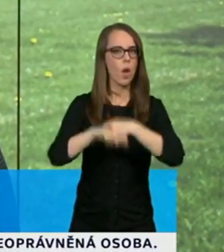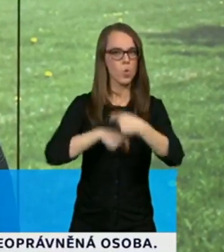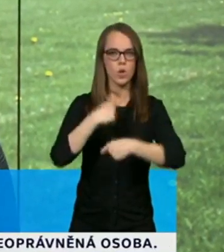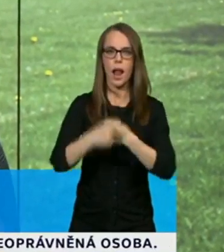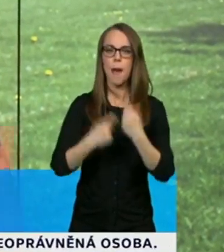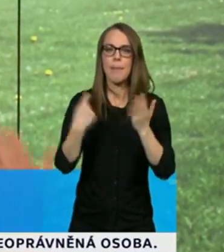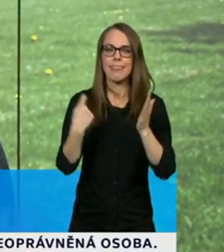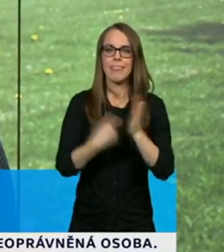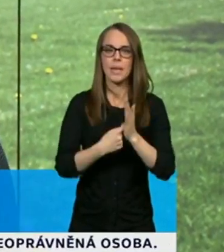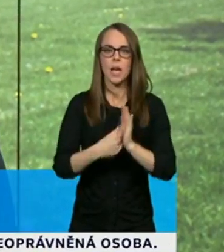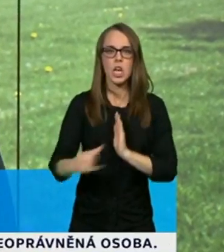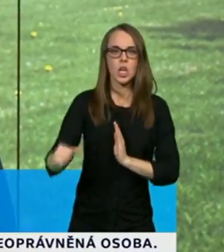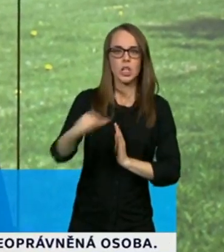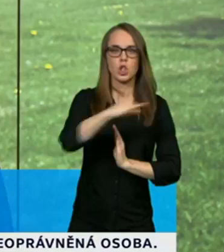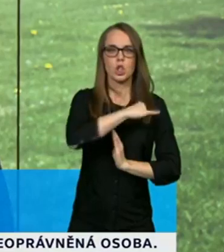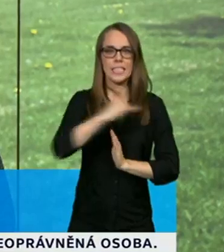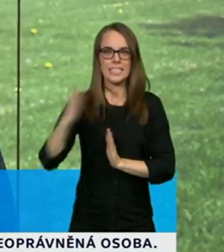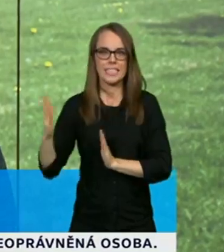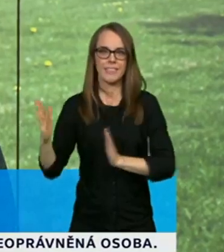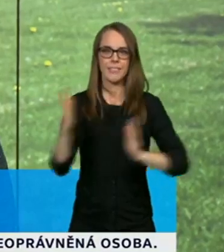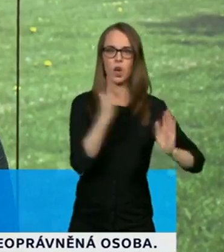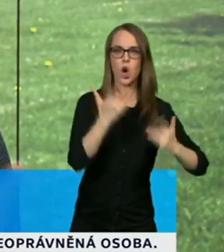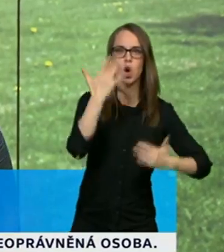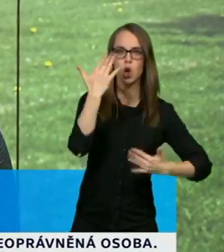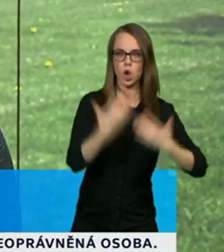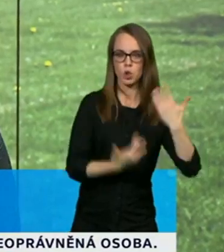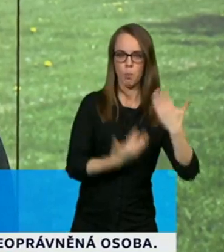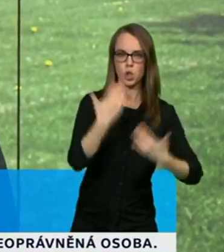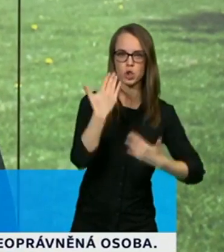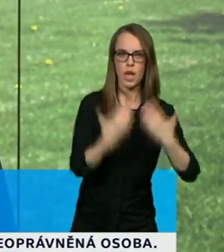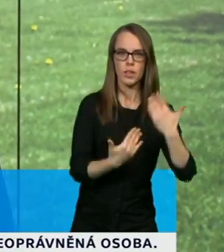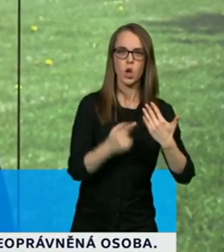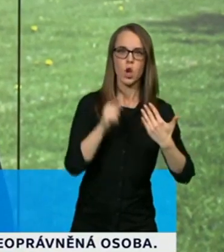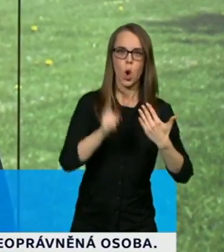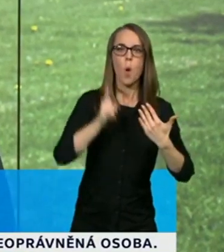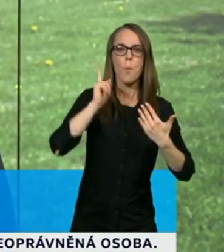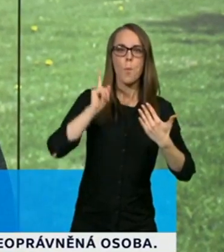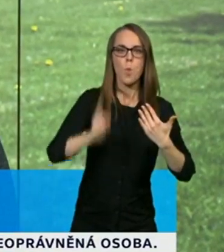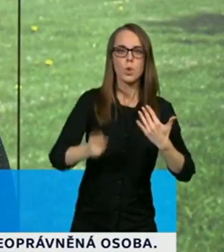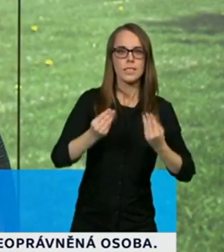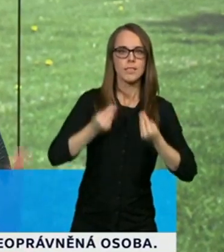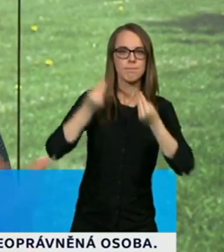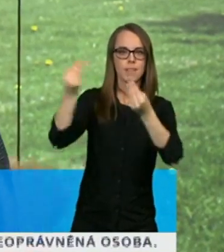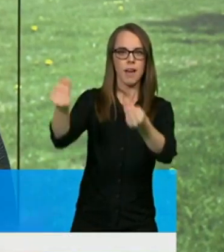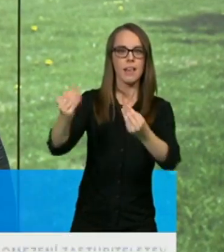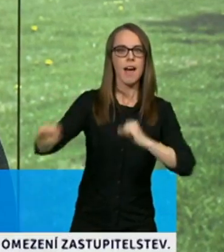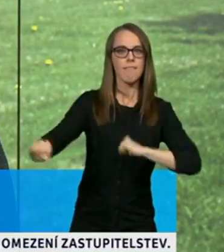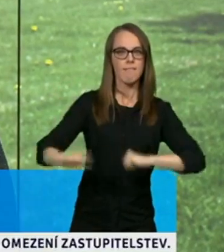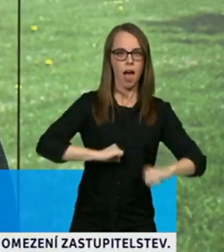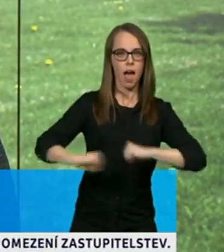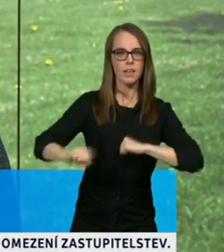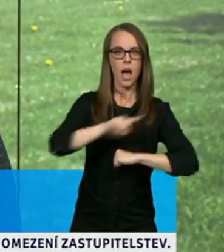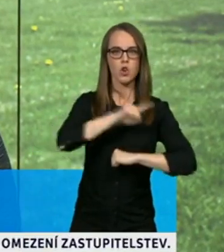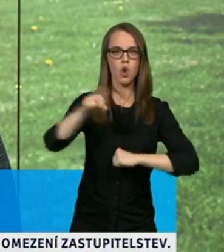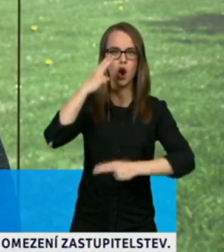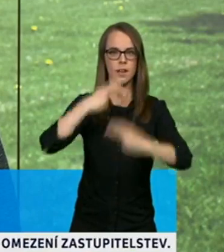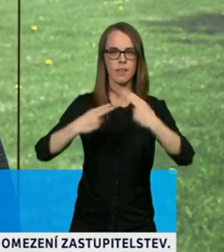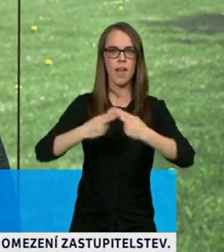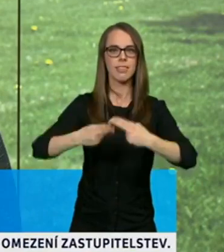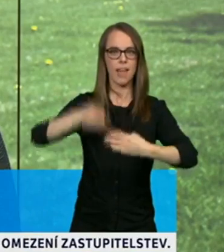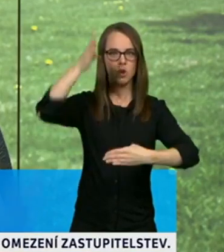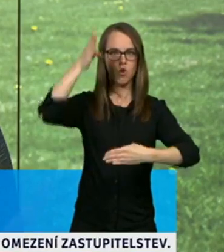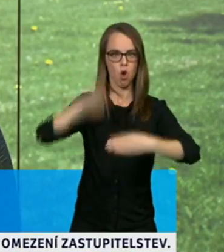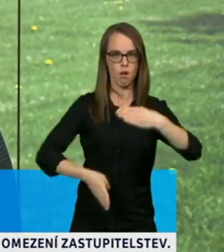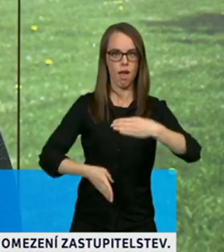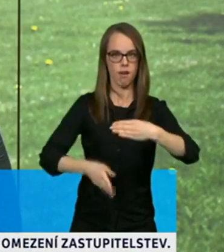rozpočet, který musí být předložen vládě, nebo zaslán vládě do konce května a projednán vládou v